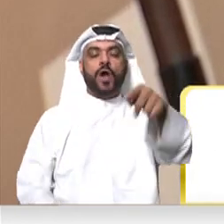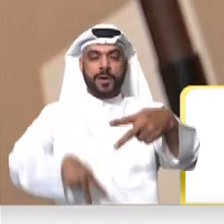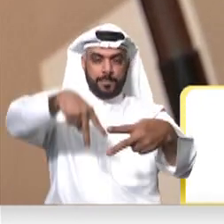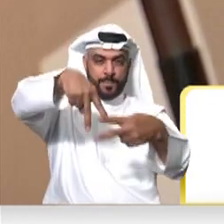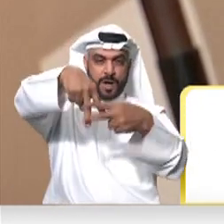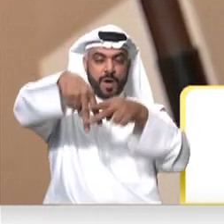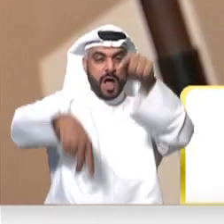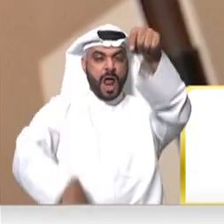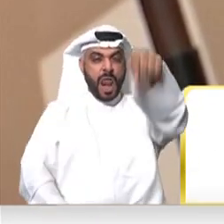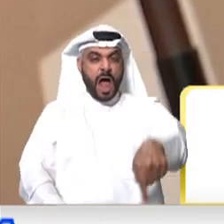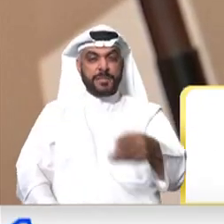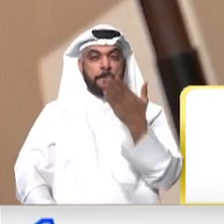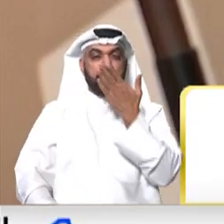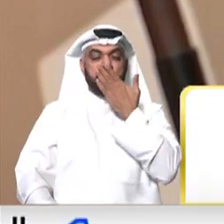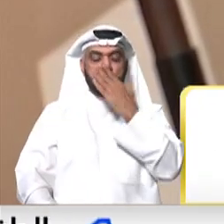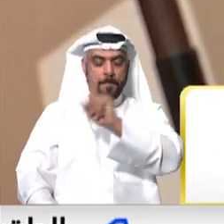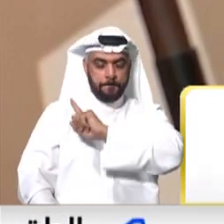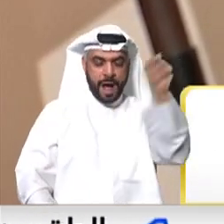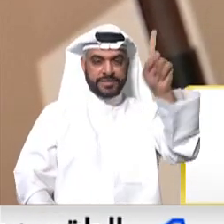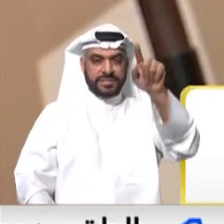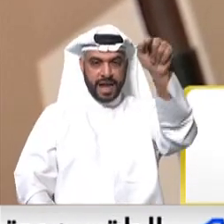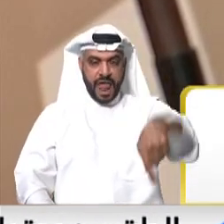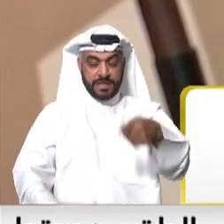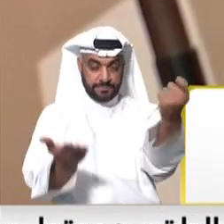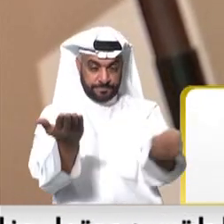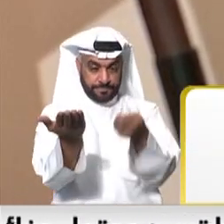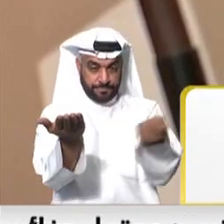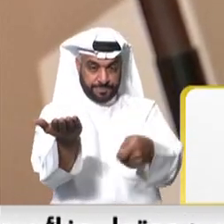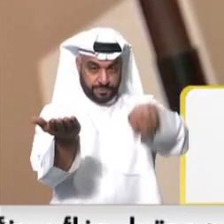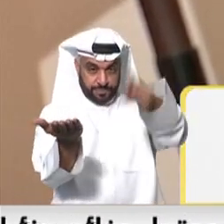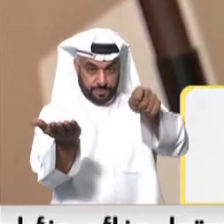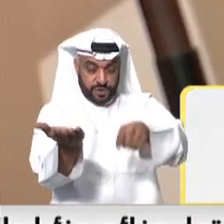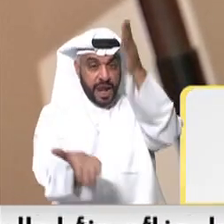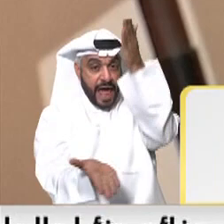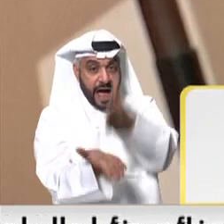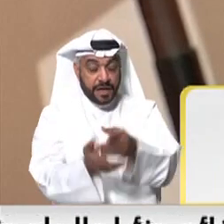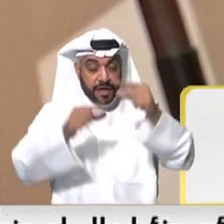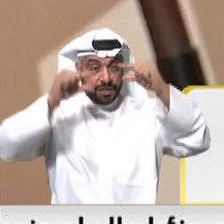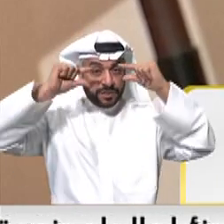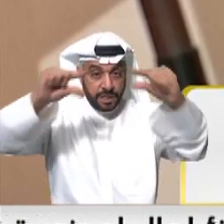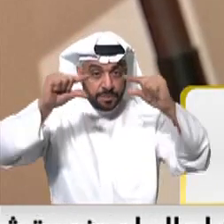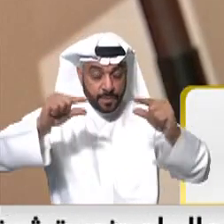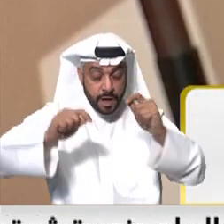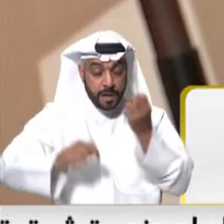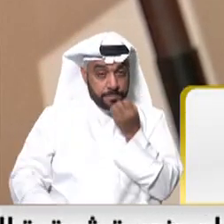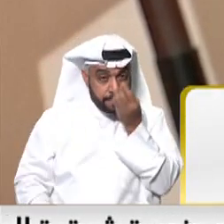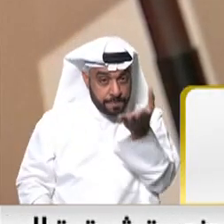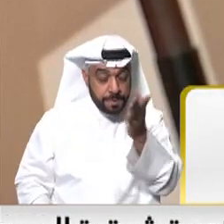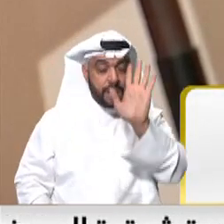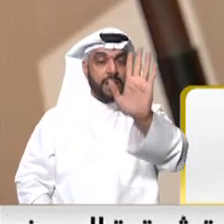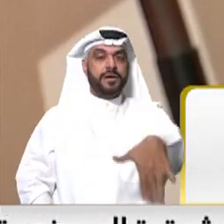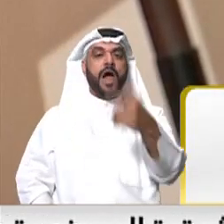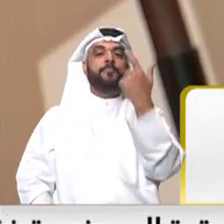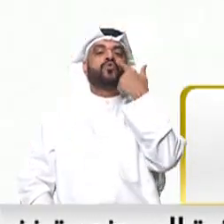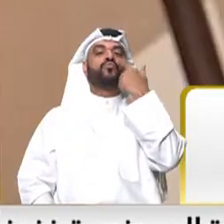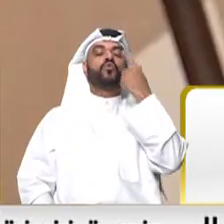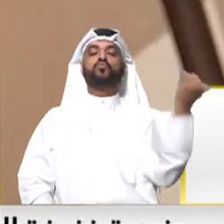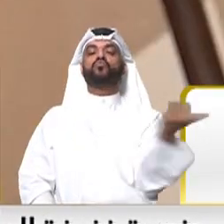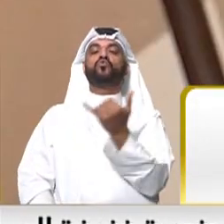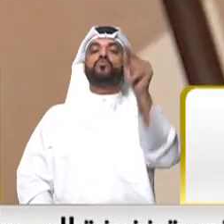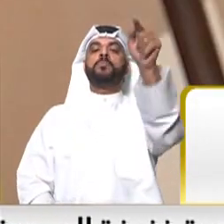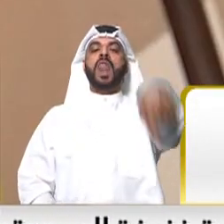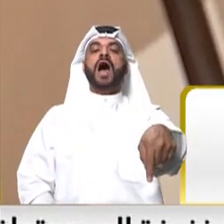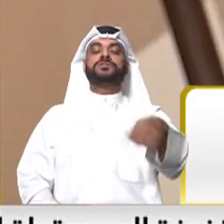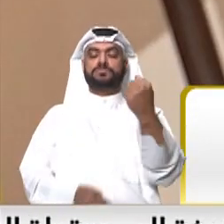اتخاذ الإجراء المناسب. يجب التأكد من الحقائق، وبمجرد ظهور الحقائق سوف يتم التأكد من ضرورة